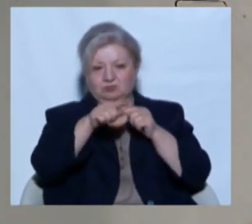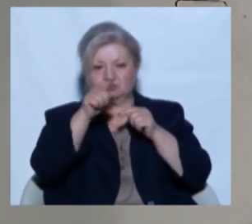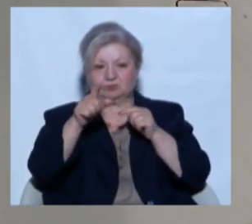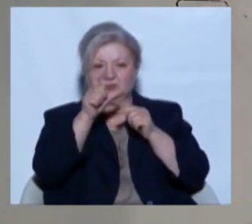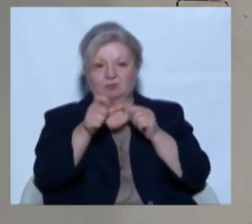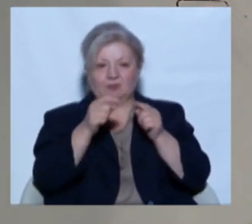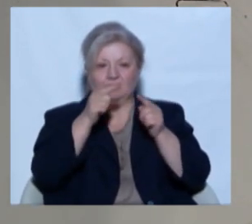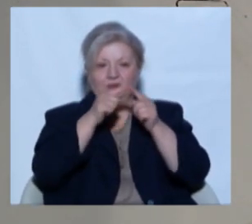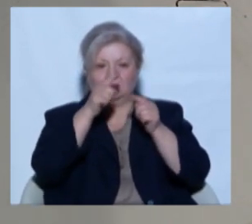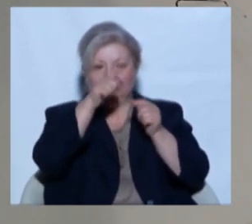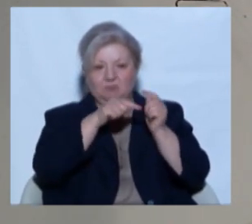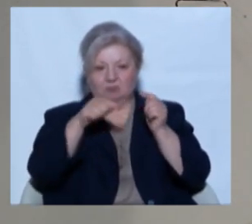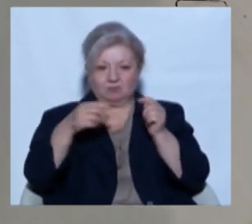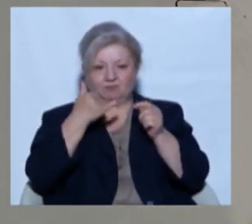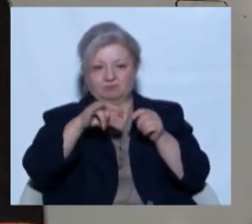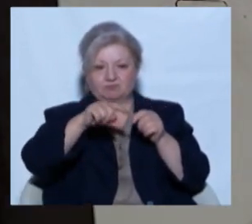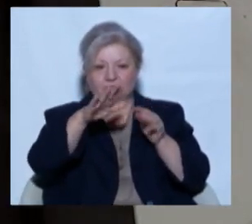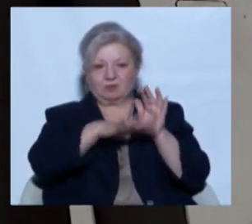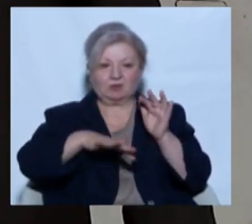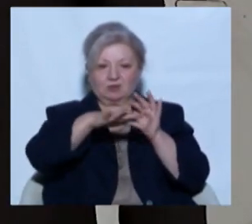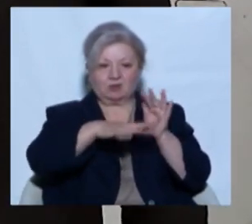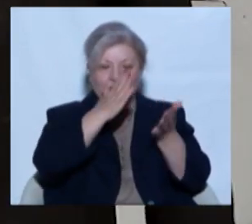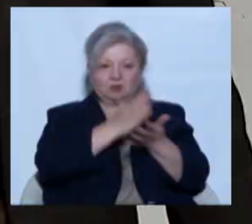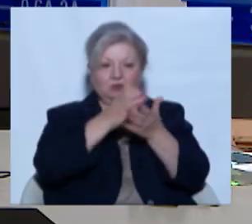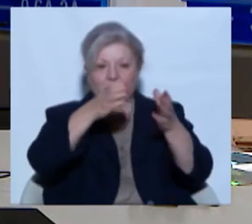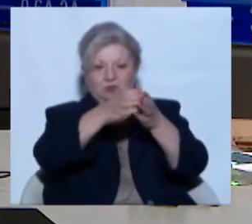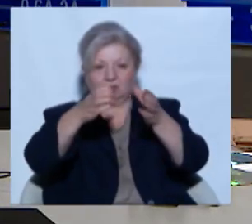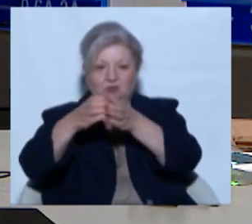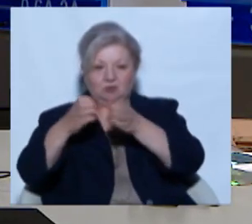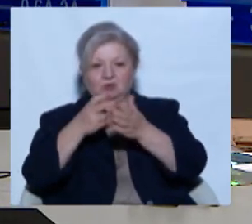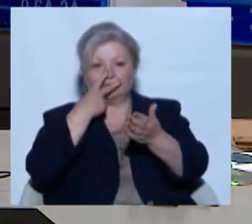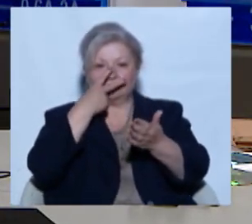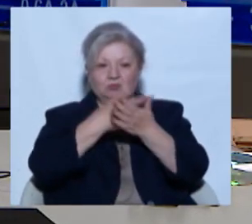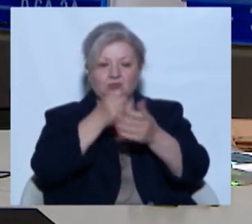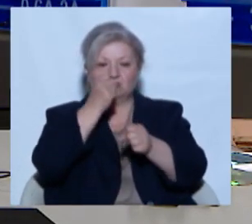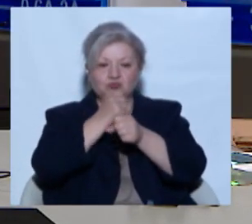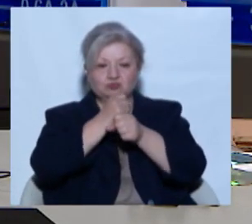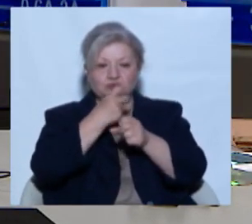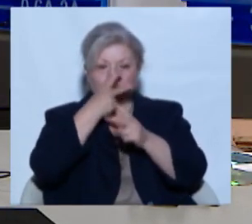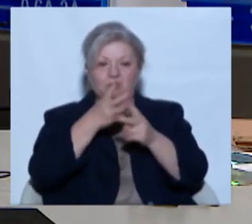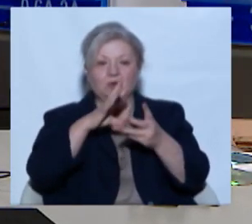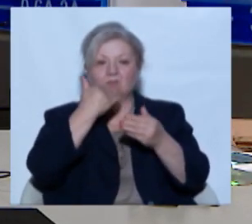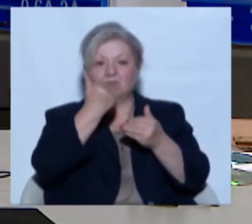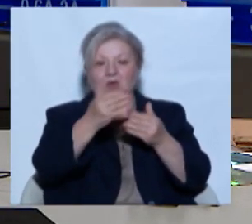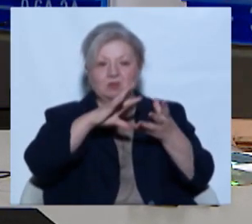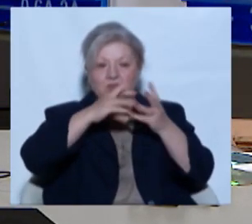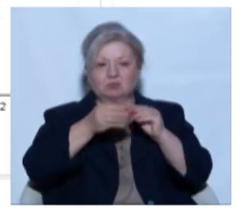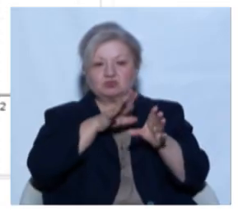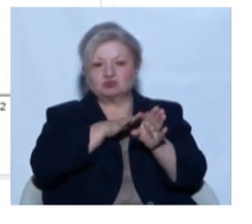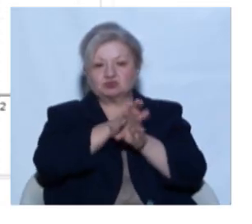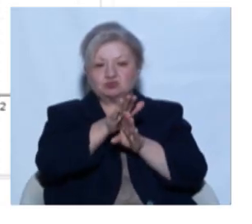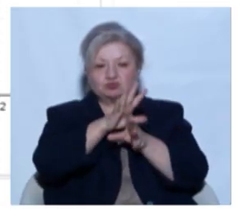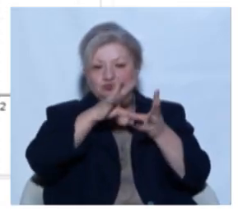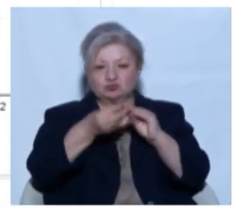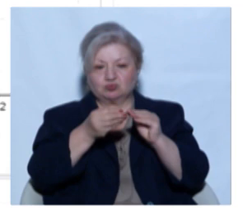თითოეული მართკუთხედის ფართობის საშუალებით თითოეულ უბანზე შეგვიძლია ჩვენ განვიხილოთ მუშაობა და მათი ჯამი იქნება სრული მუშაობა.